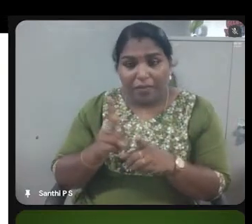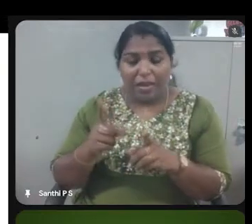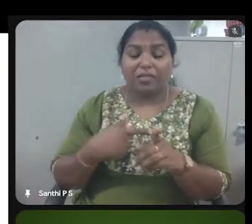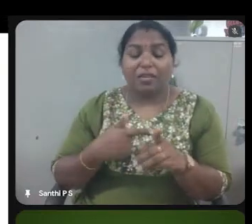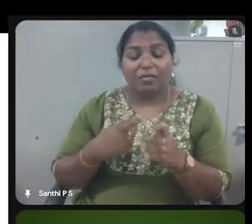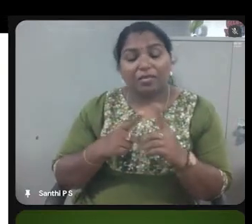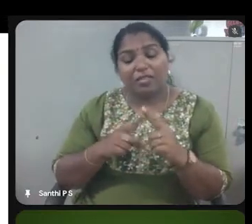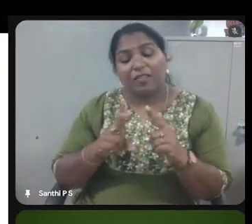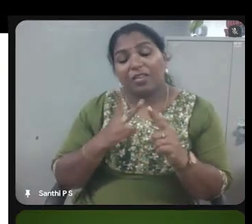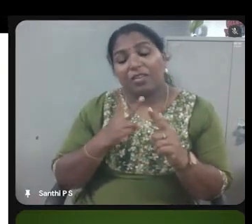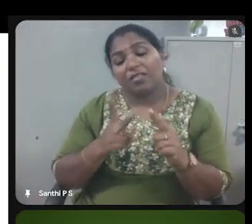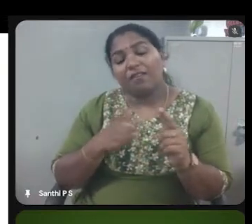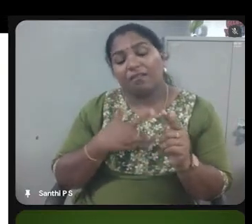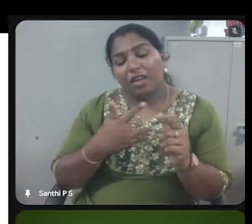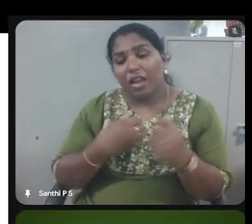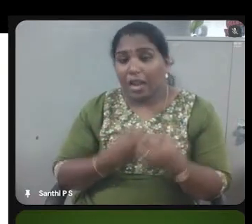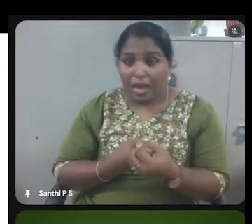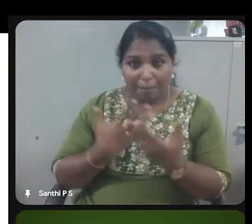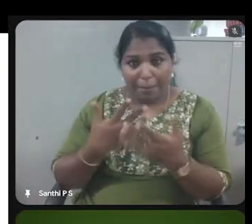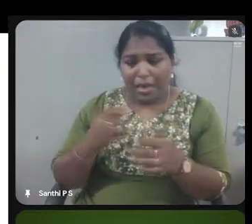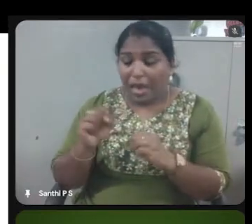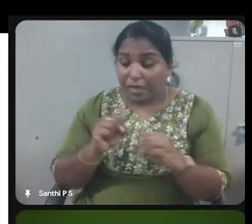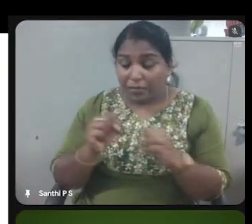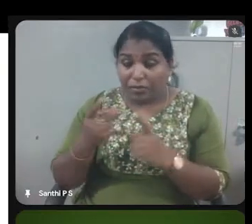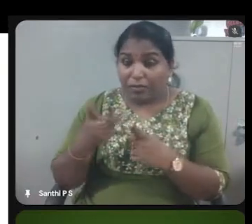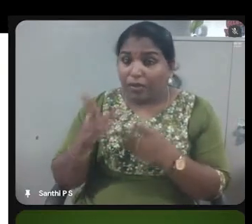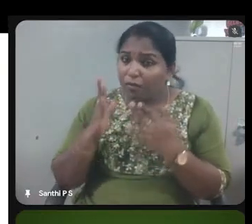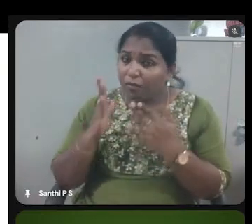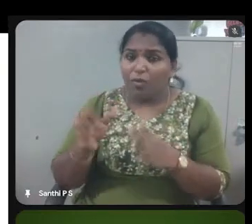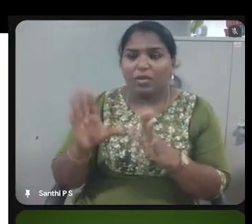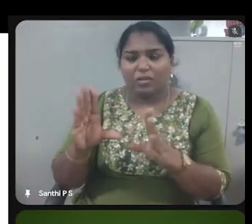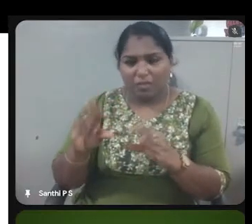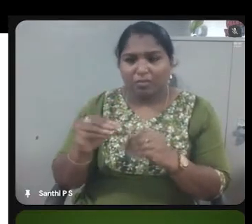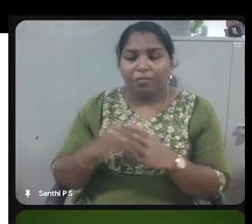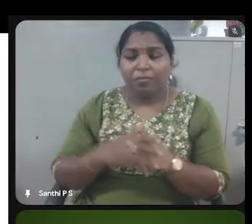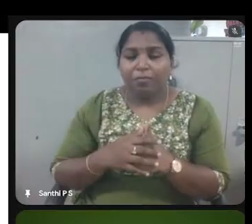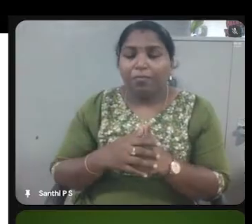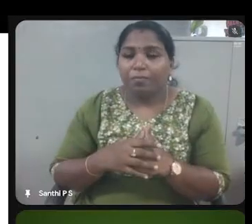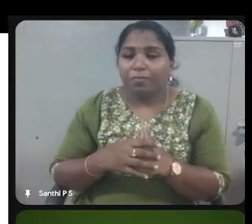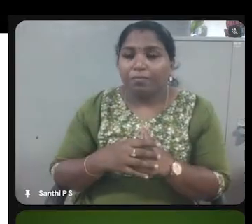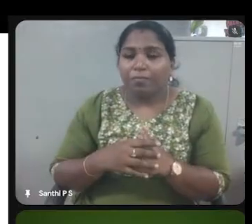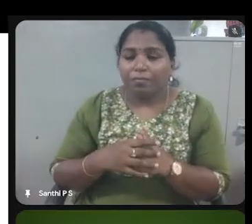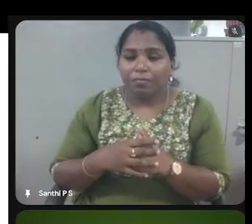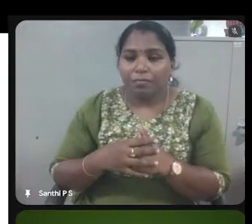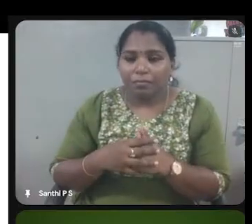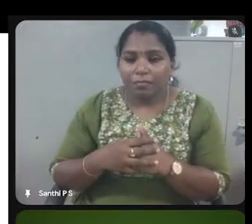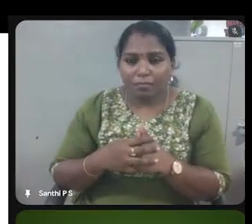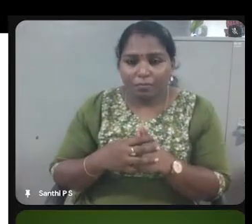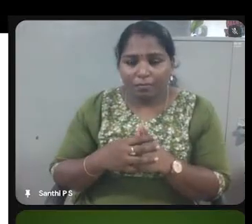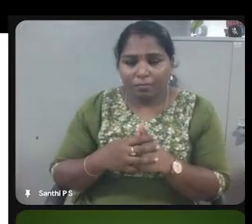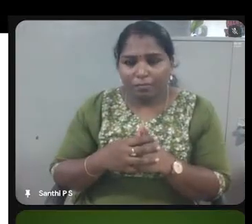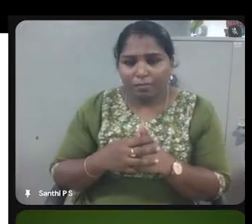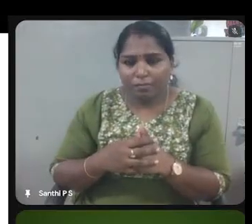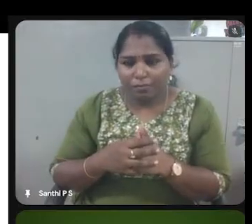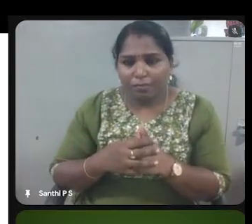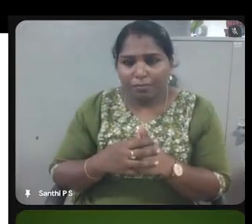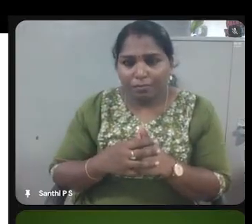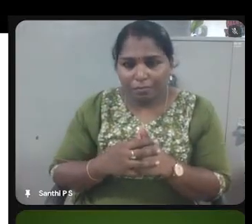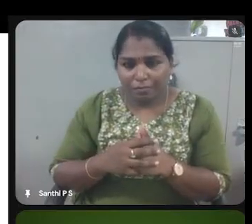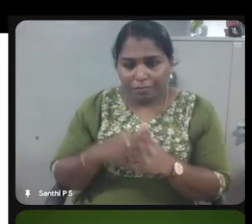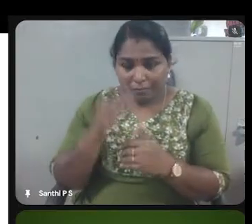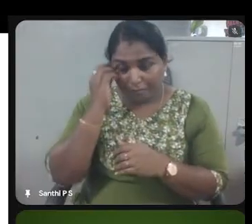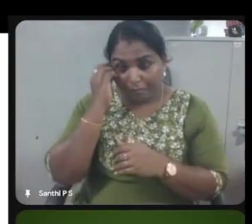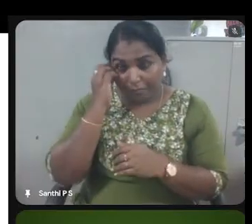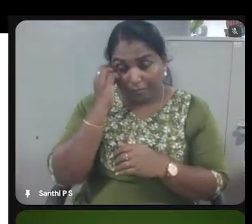പെട്ടെന്ന് ഇവർക്ക് ഒരു സന്തോഷം കിട്ടുന്ന ഒരു സാധനമാണ്. മാം, അതുപോലെ എല്ലാ സെഷൻസും നമ്മൾ എവിടെ നോക്കിയാലും സ്ക്രീൻ ടൈം